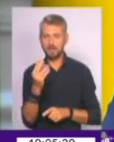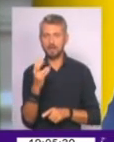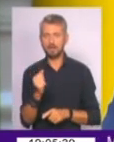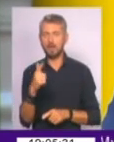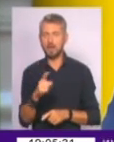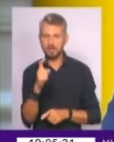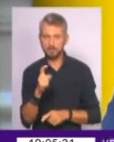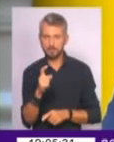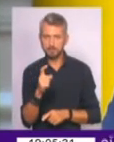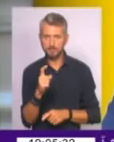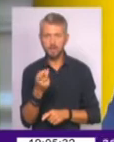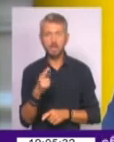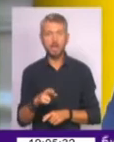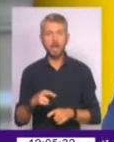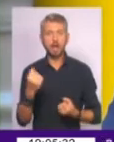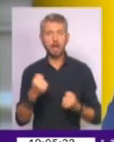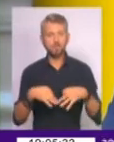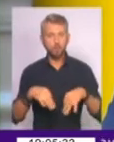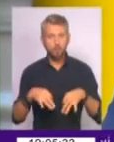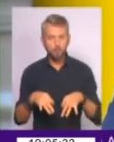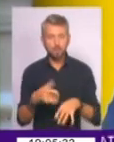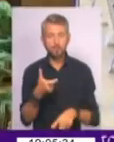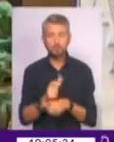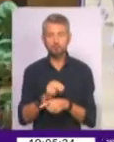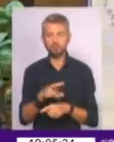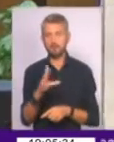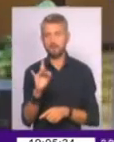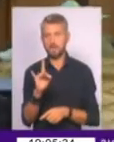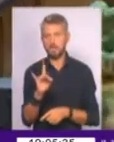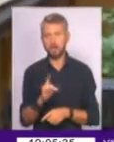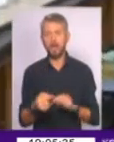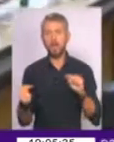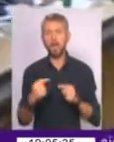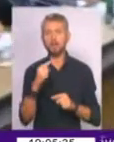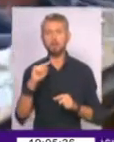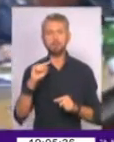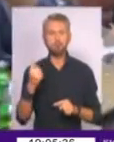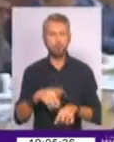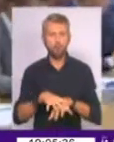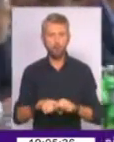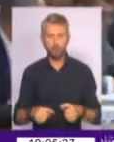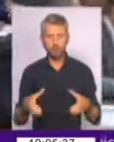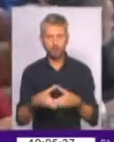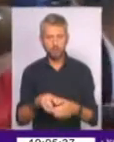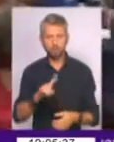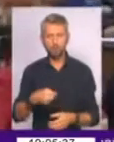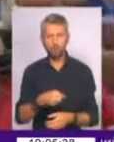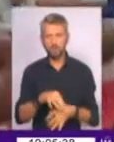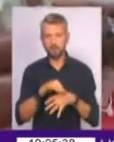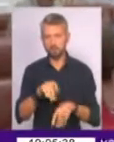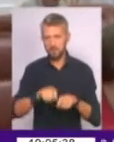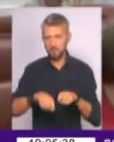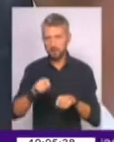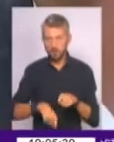газ для автомобілів фактично більше, ніж на 5 гривень. Антимонопольний комітет зобов'язали провести перевірку гравців на ринку,